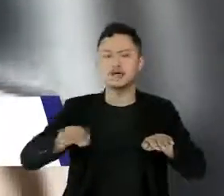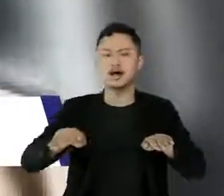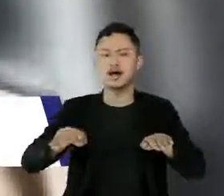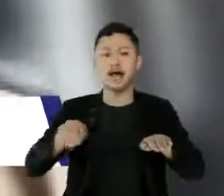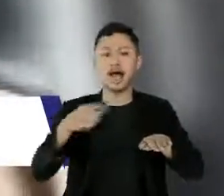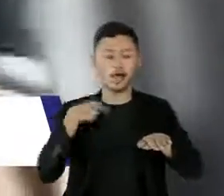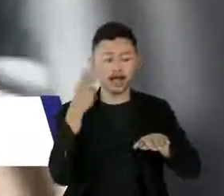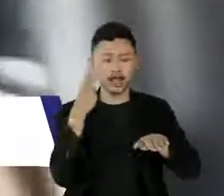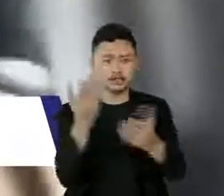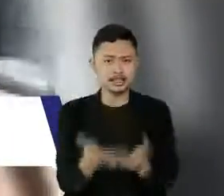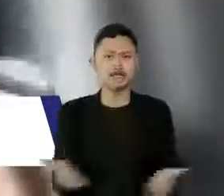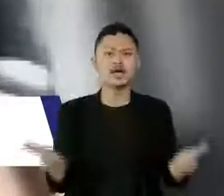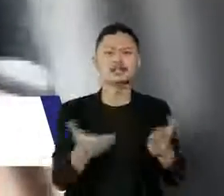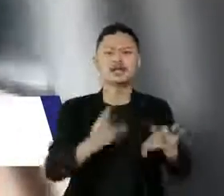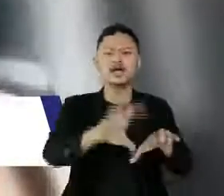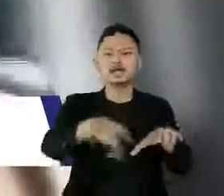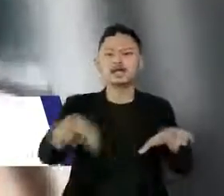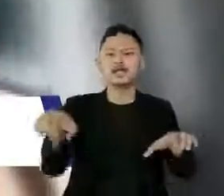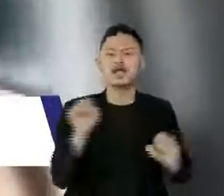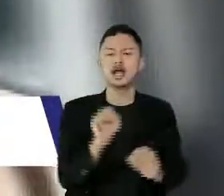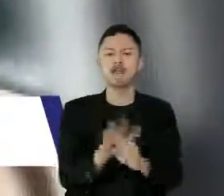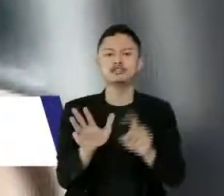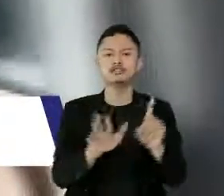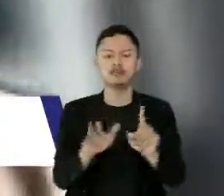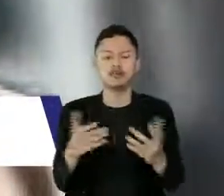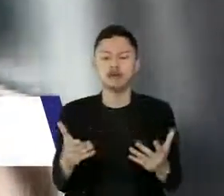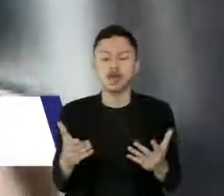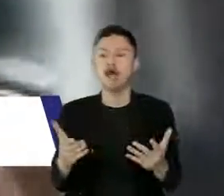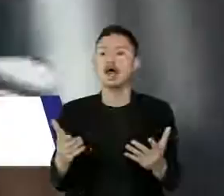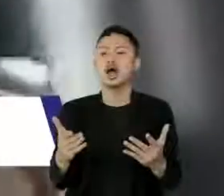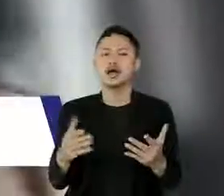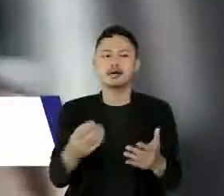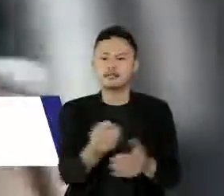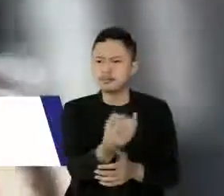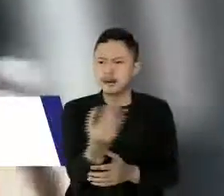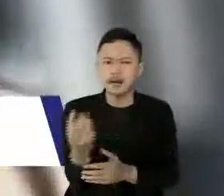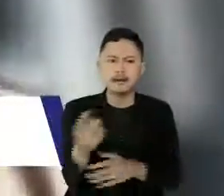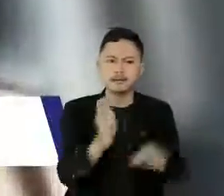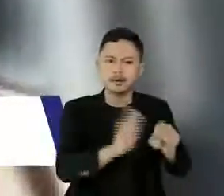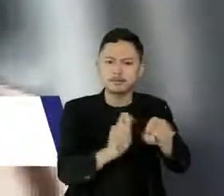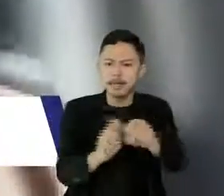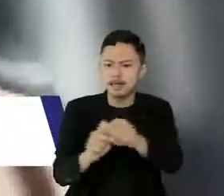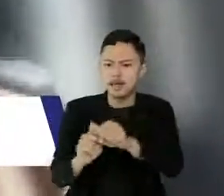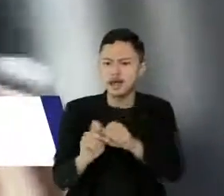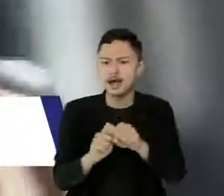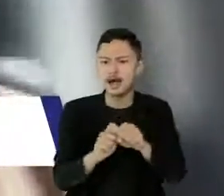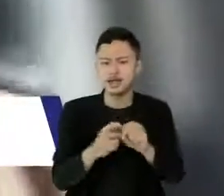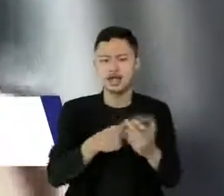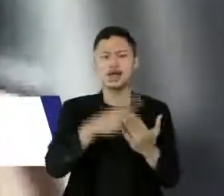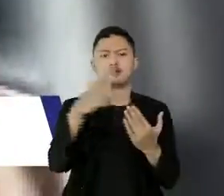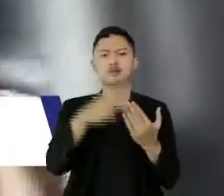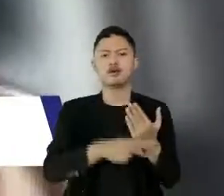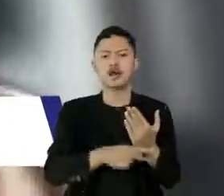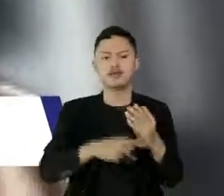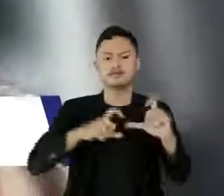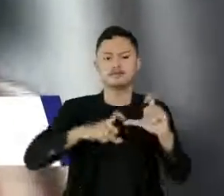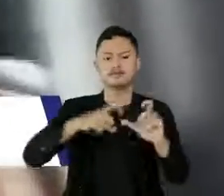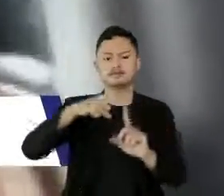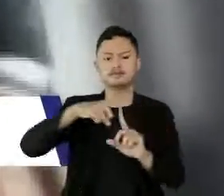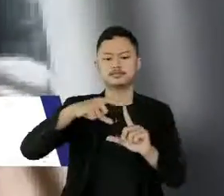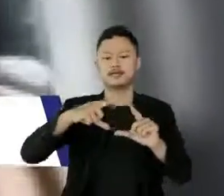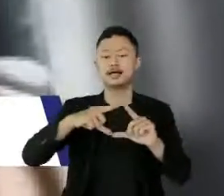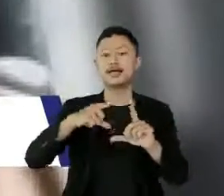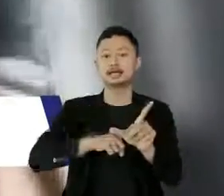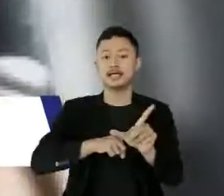daerah melihat situasi COVID-19 juga mengalami perbaikan. Program-program kita seperti staycation,